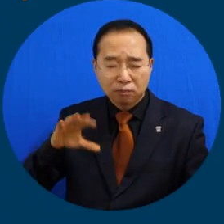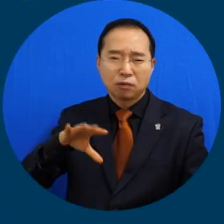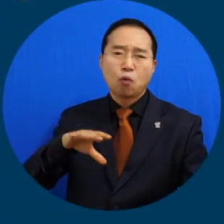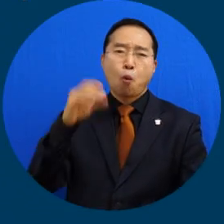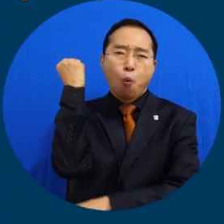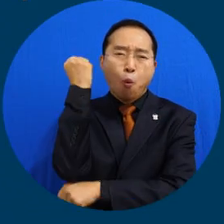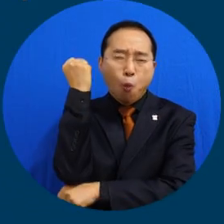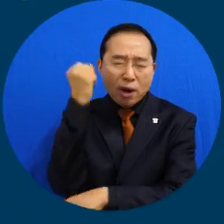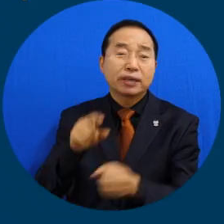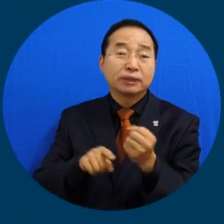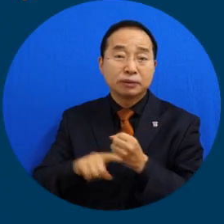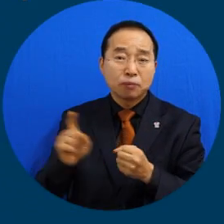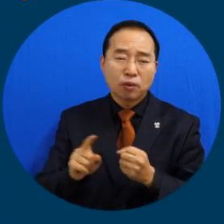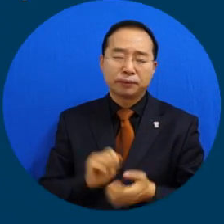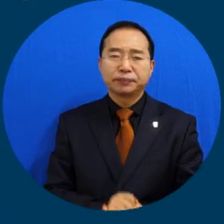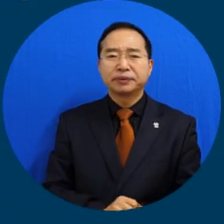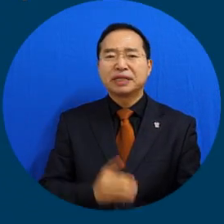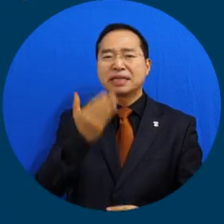디아스포라는 이런 뜻입니다.